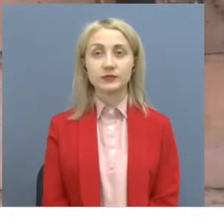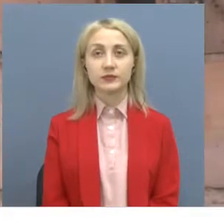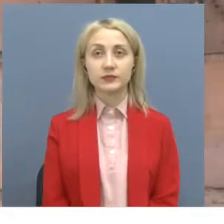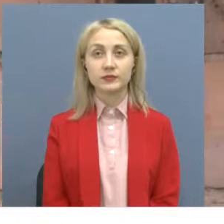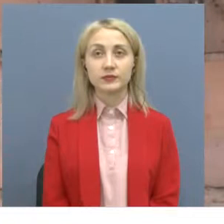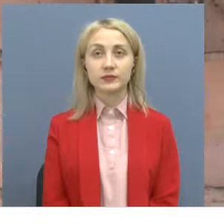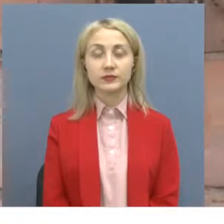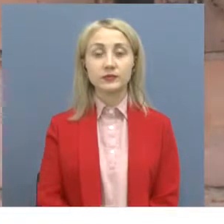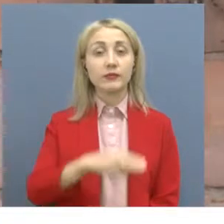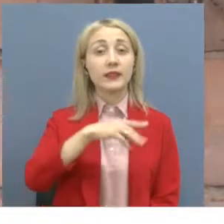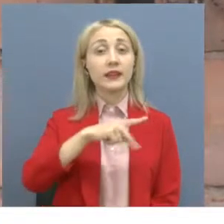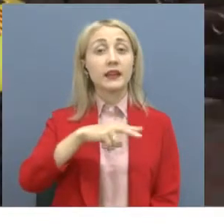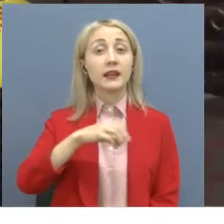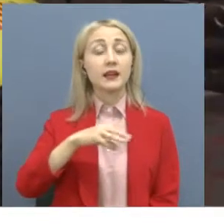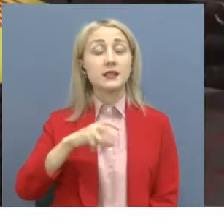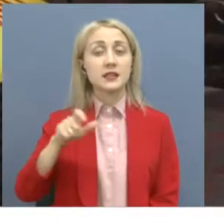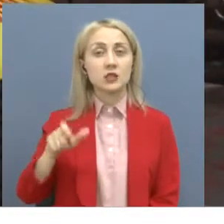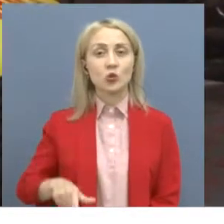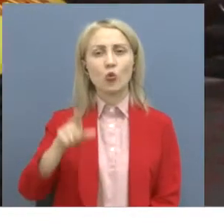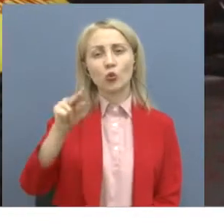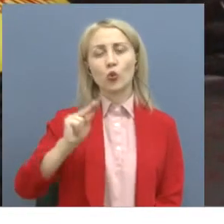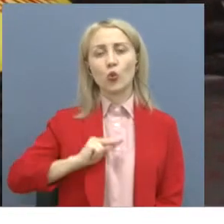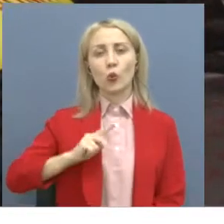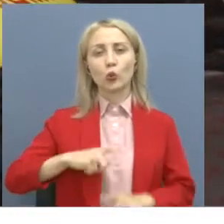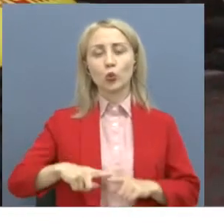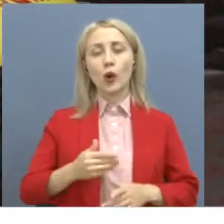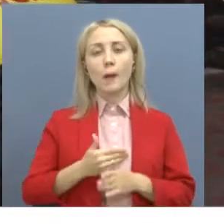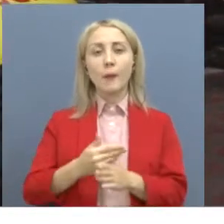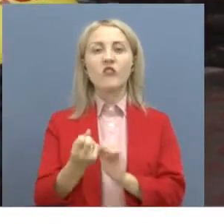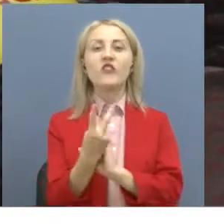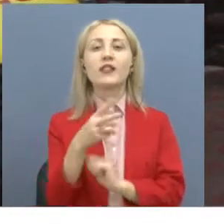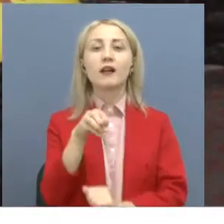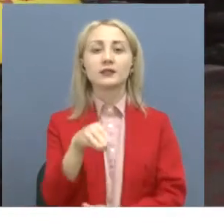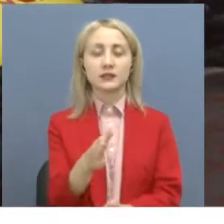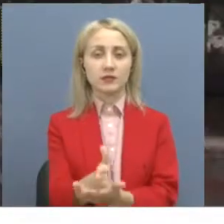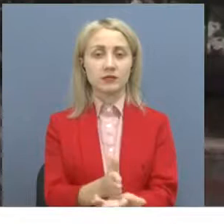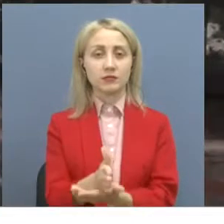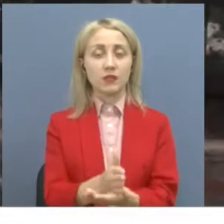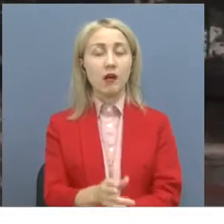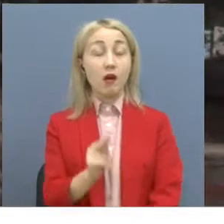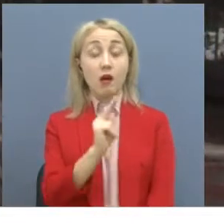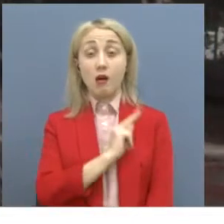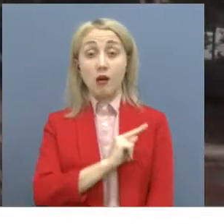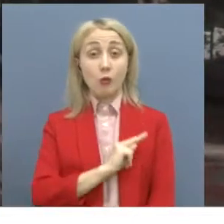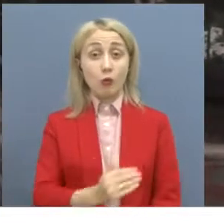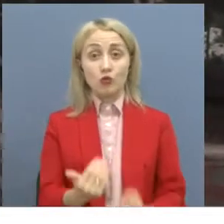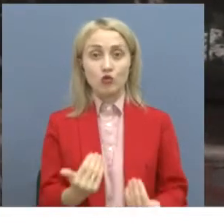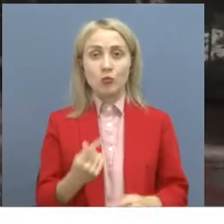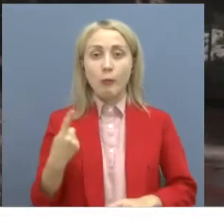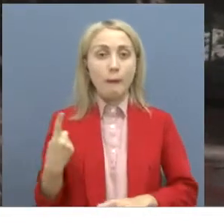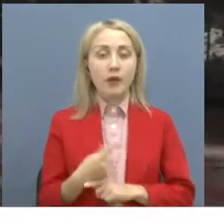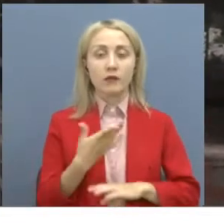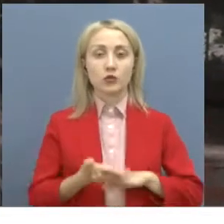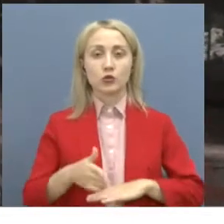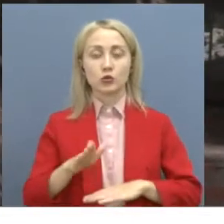Тілектес Шаймерденов жедел жәрдем саласында 12 жыл қызмет етеді. Дәл осындай қауырт жұмыс кестесін тұңғыш рет басынан өткеріп отырғанын айтуда. Түскі асқа